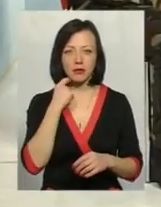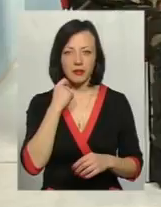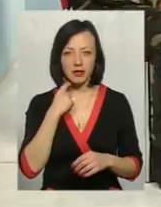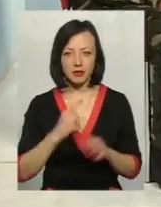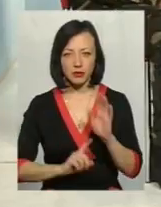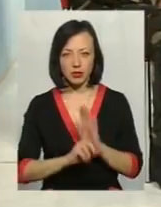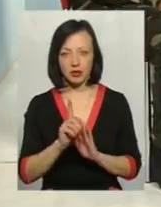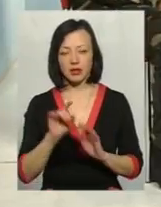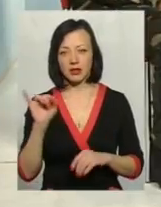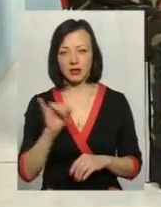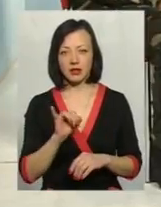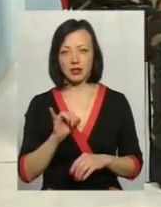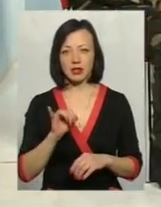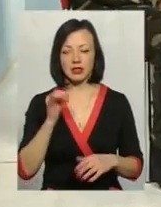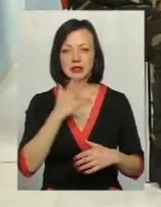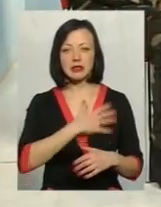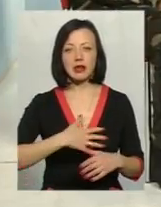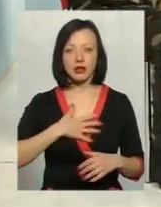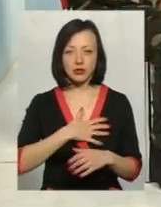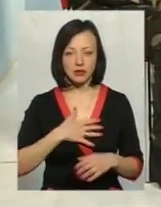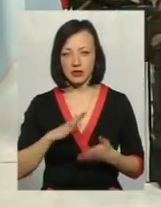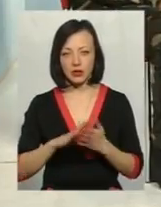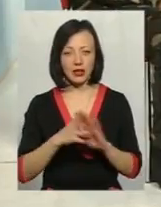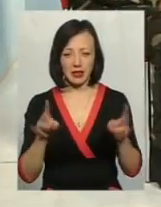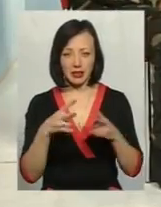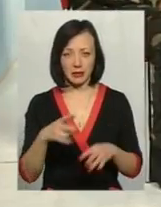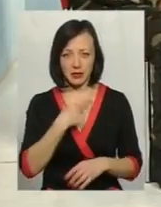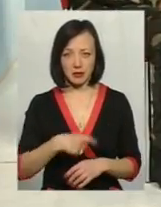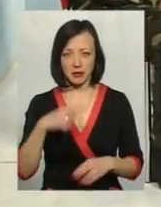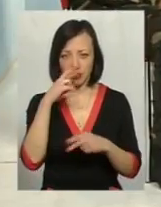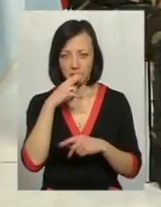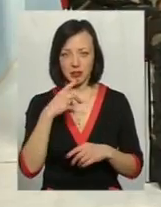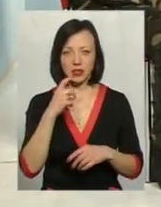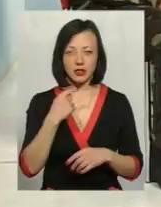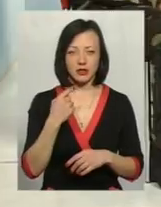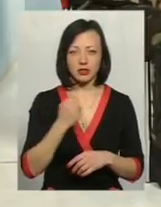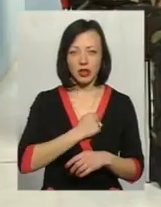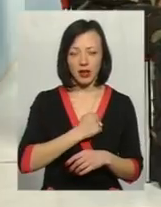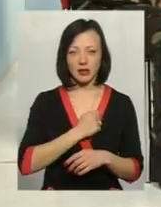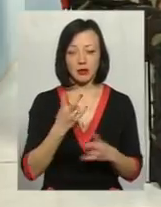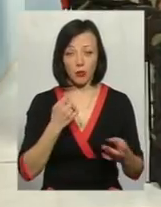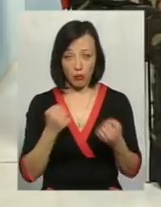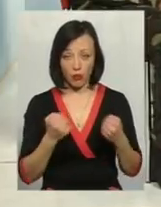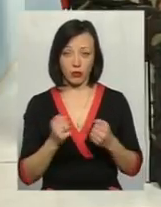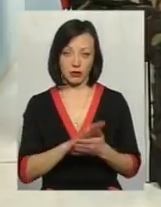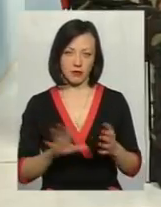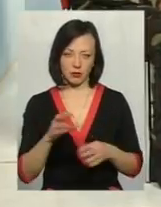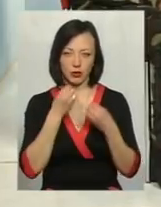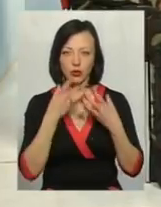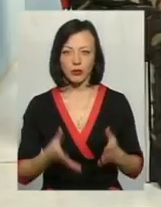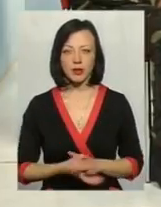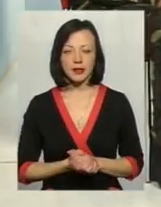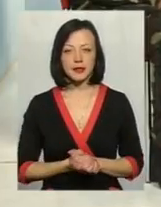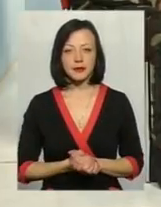цього. Стресові ситуації, не треба себе жаліти, треба боротися і все буде добре.